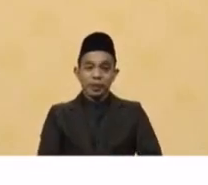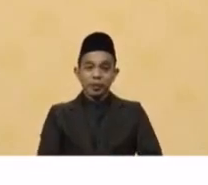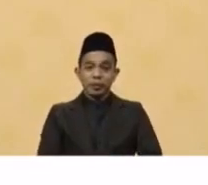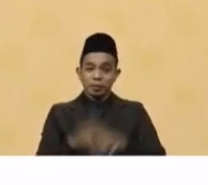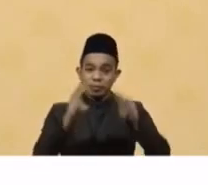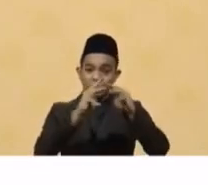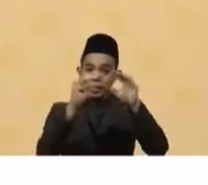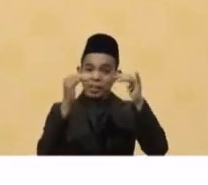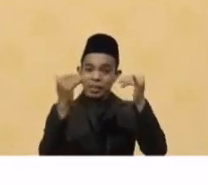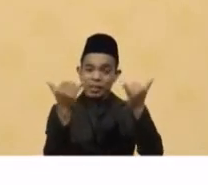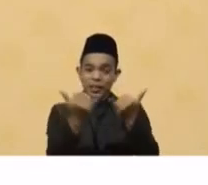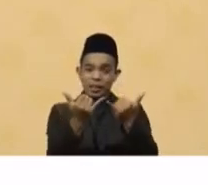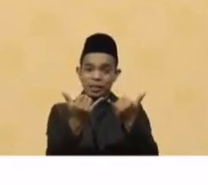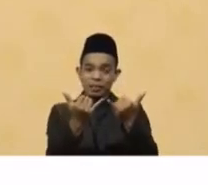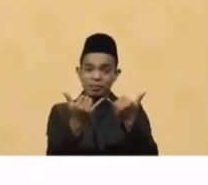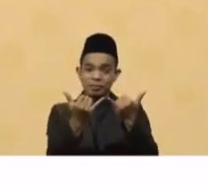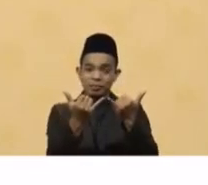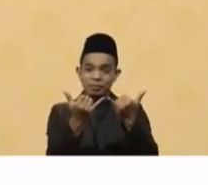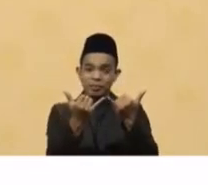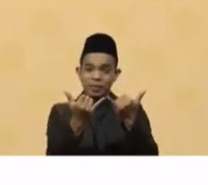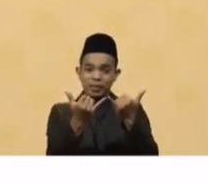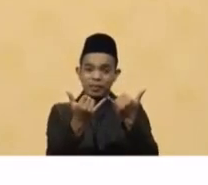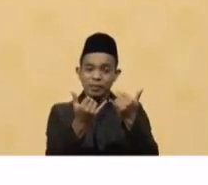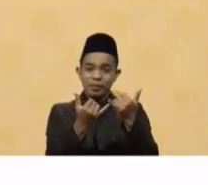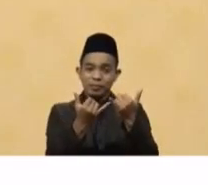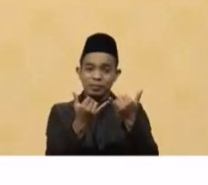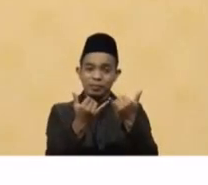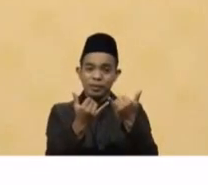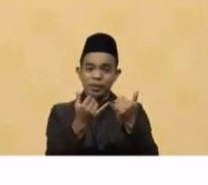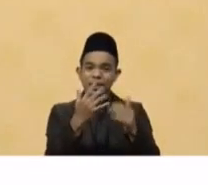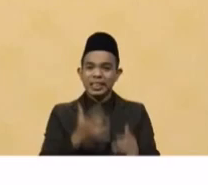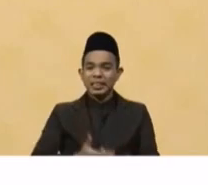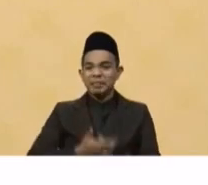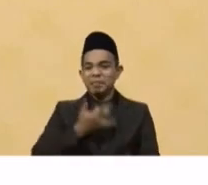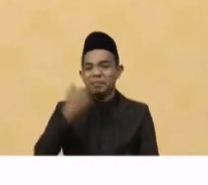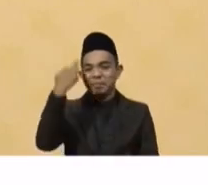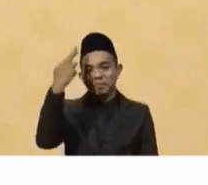Ummah semakin menyuarakan kerinduan